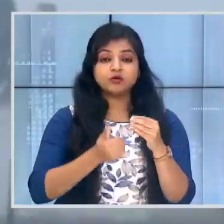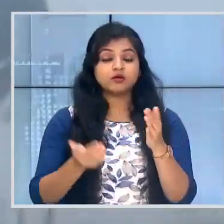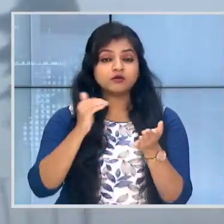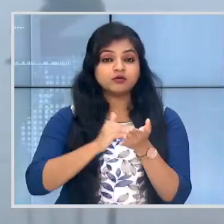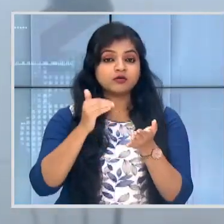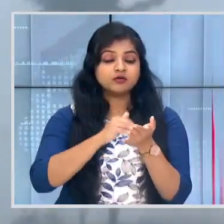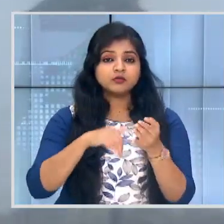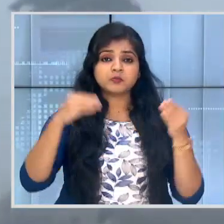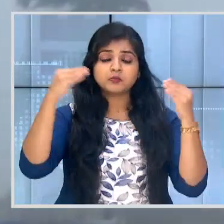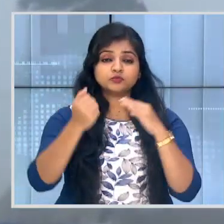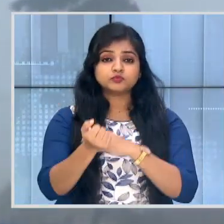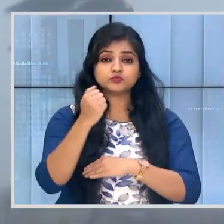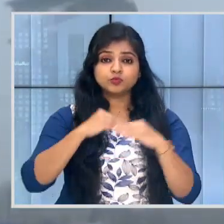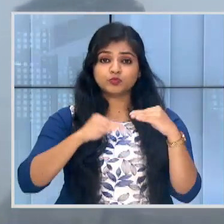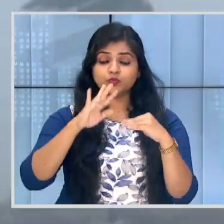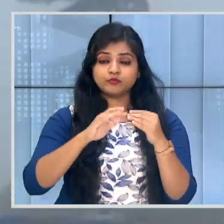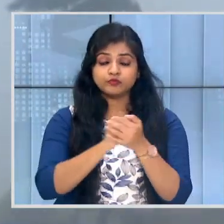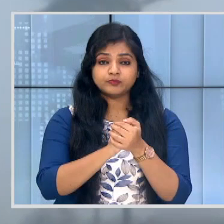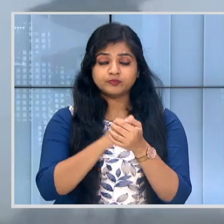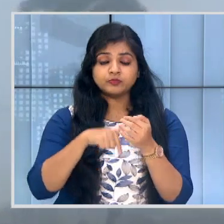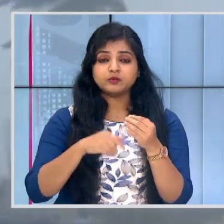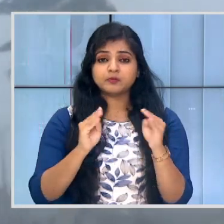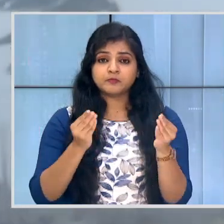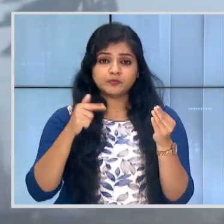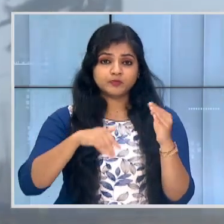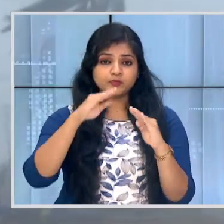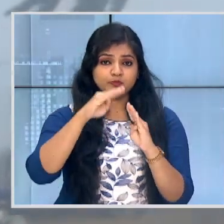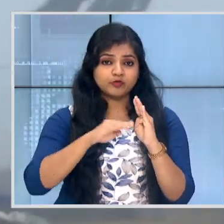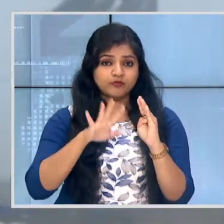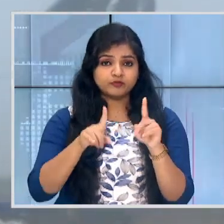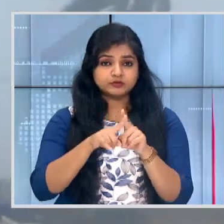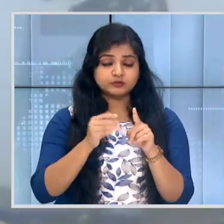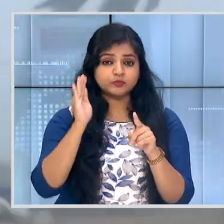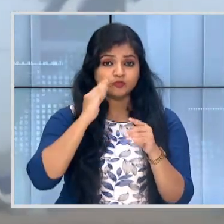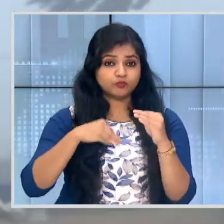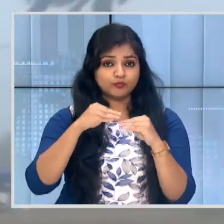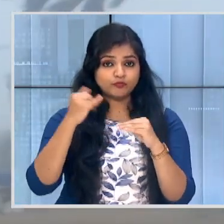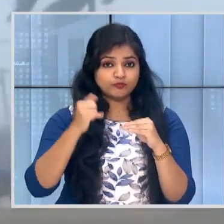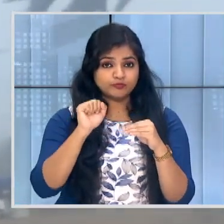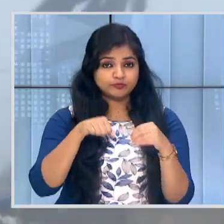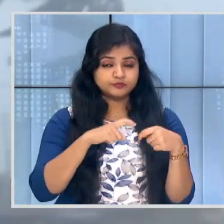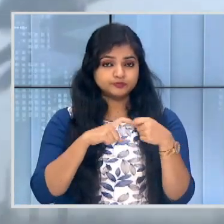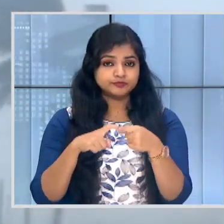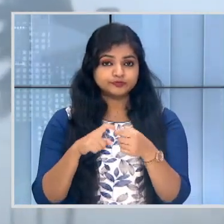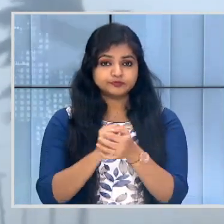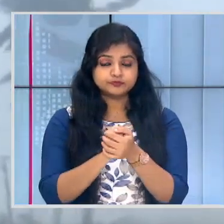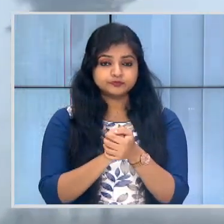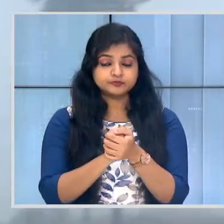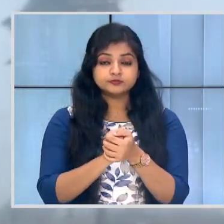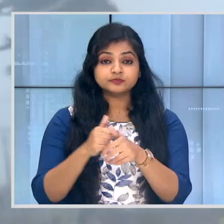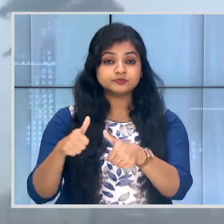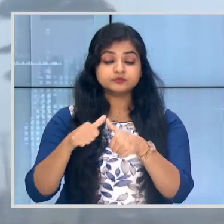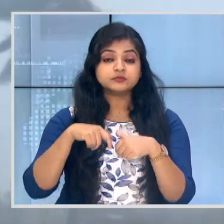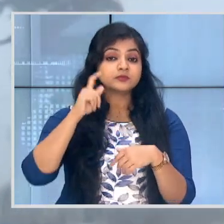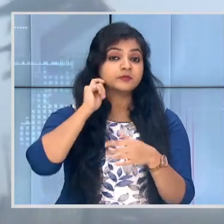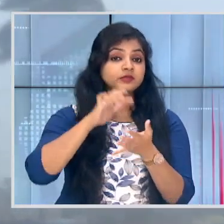പെയ്യുന്നു, ഒരാശ്വാസമായിരിക്കുന്നു, അങ്ങനെയുള്ള വാർത്തകളാണ് വരുന്നതെന്ന് എന്ന് നമുക്ക് പ്രതീക്ഷിക്കാമോ? സ്മിത, ചെന്നൈ